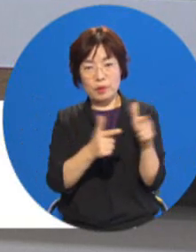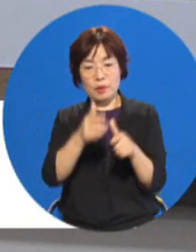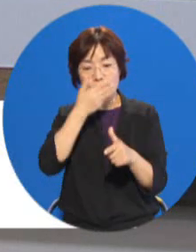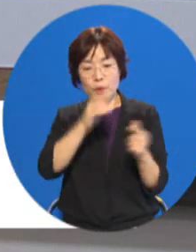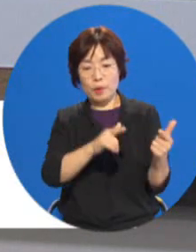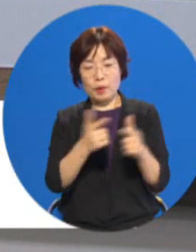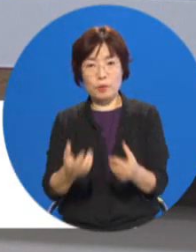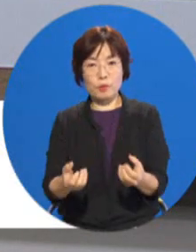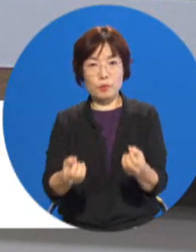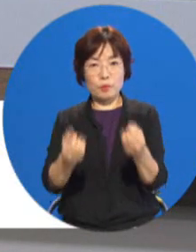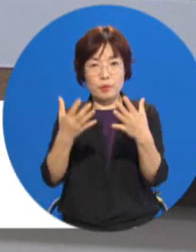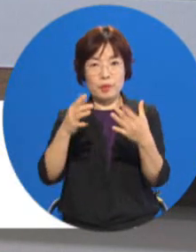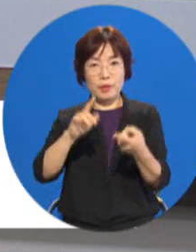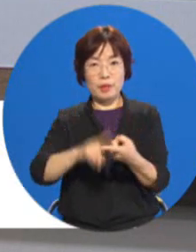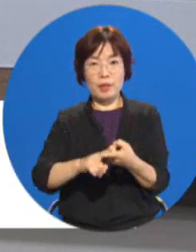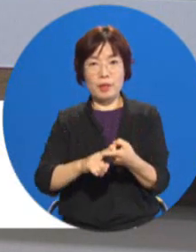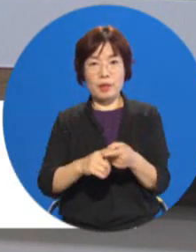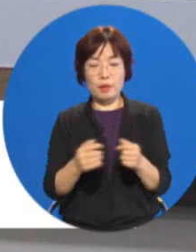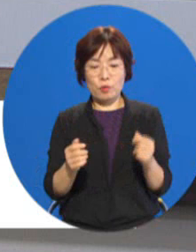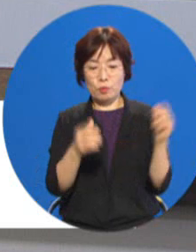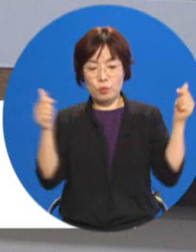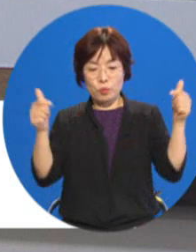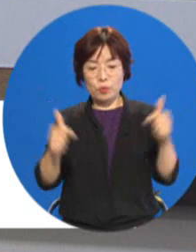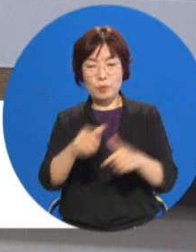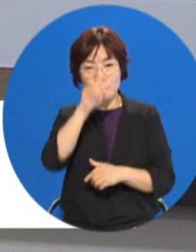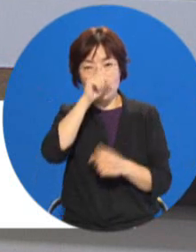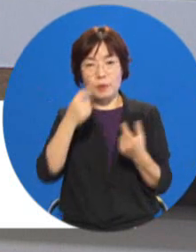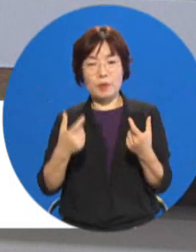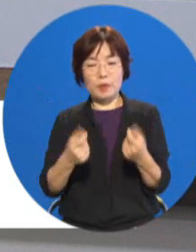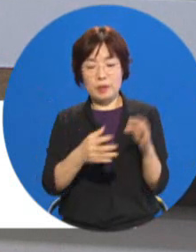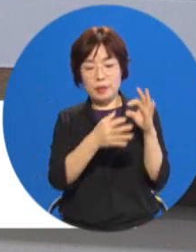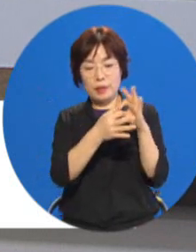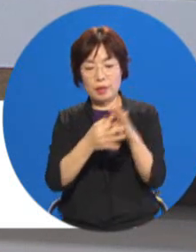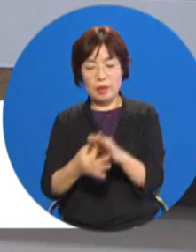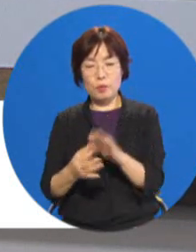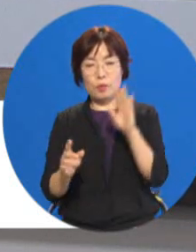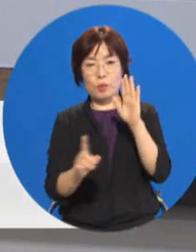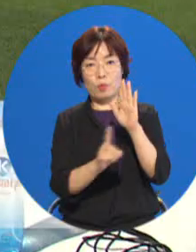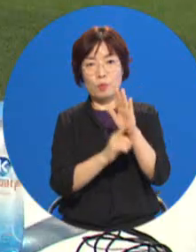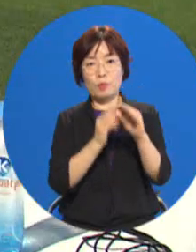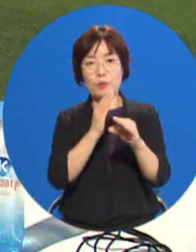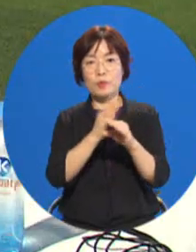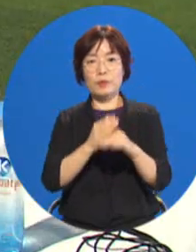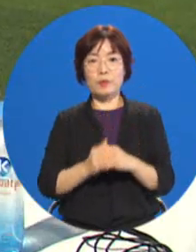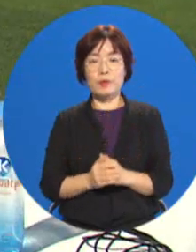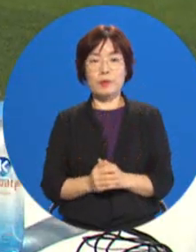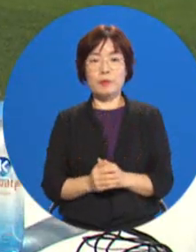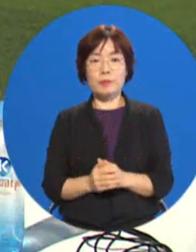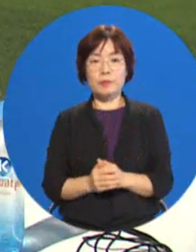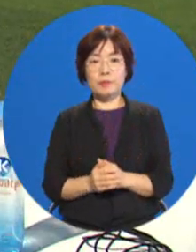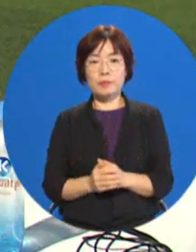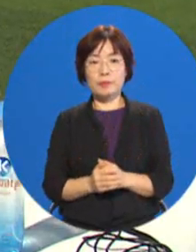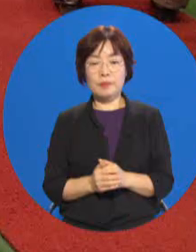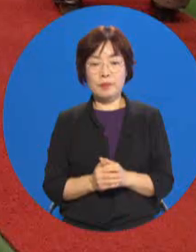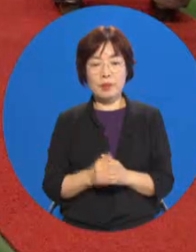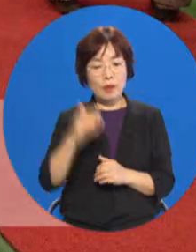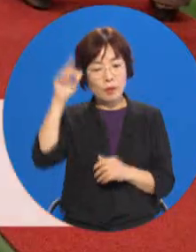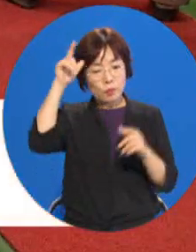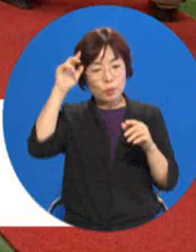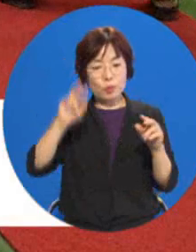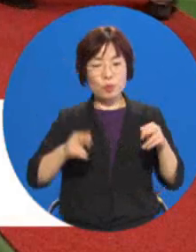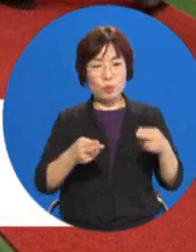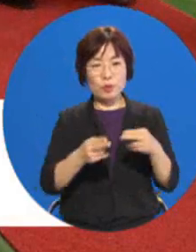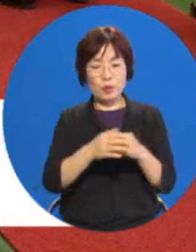음식 축제 같은 게 있지 않습니까? 그런 건 대부분 좀 자제하도록 저희들이 계속 시달하고 있고. 담양 한우 축제,